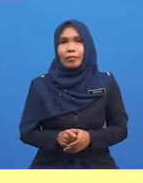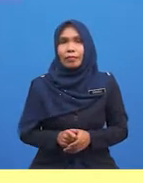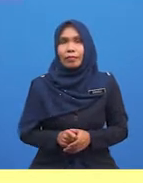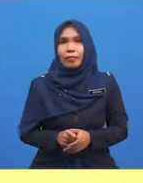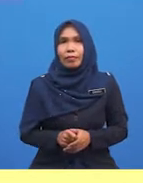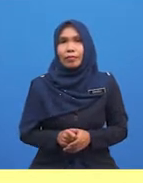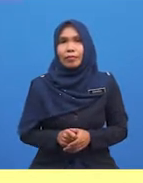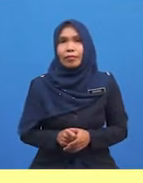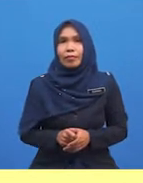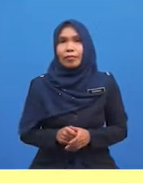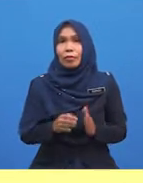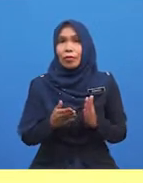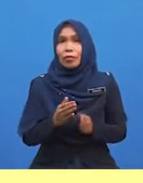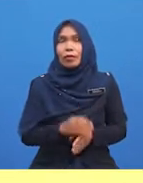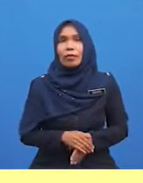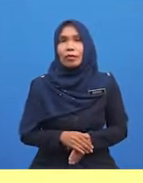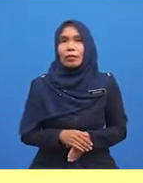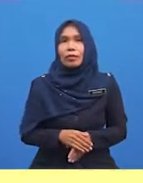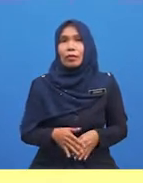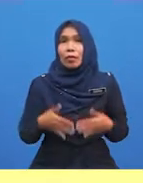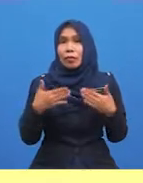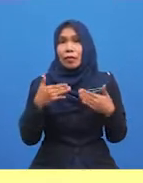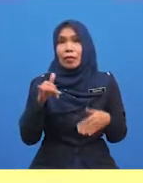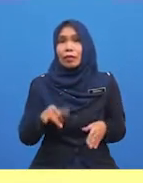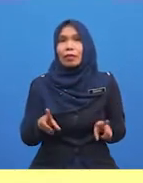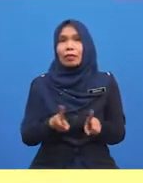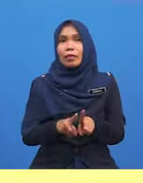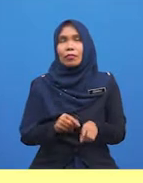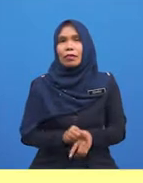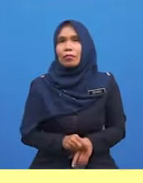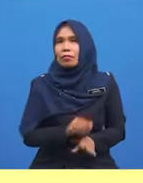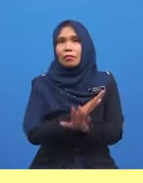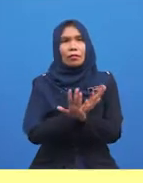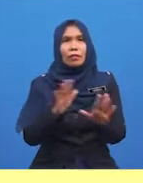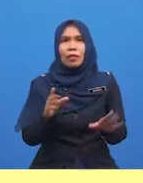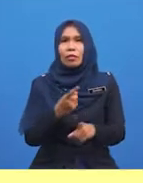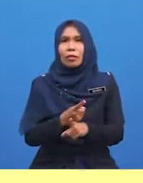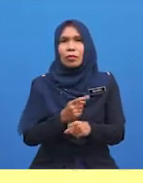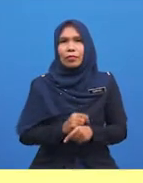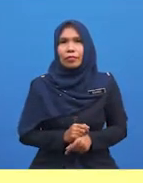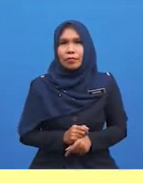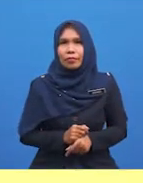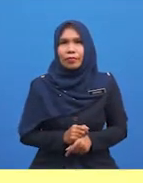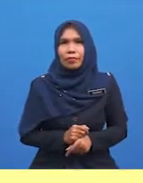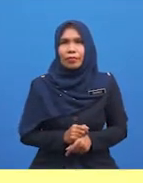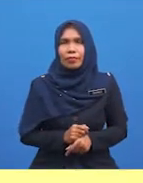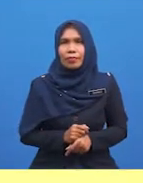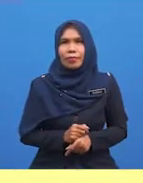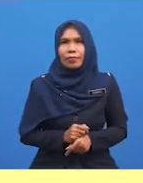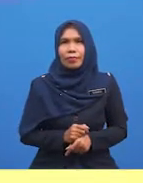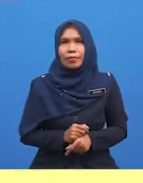tidak tepat dengan konsep doktrin pengasingan kuasa yang mengasingkan badan